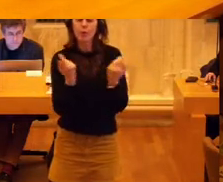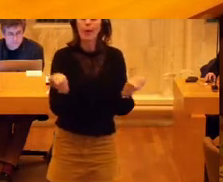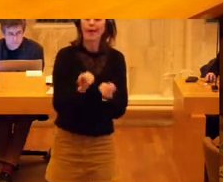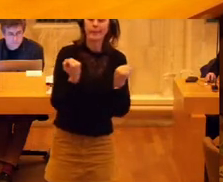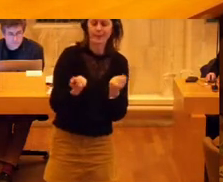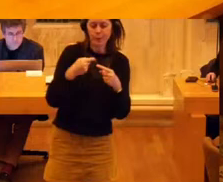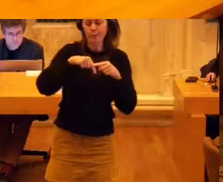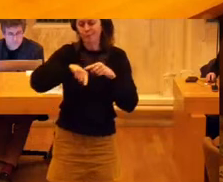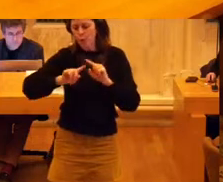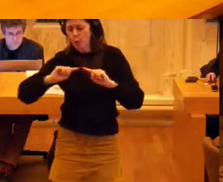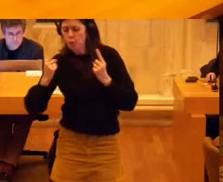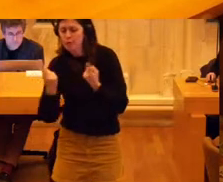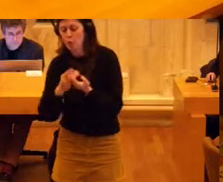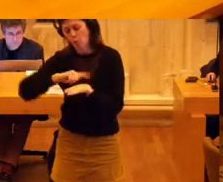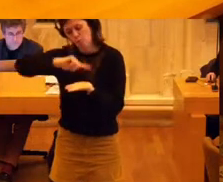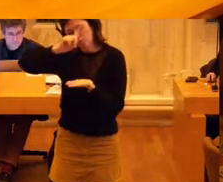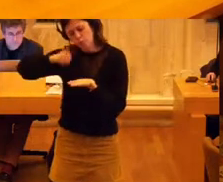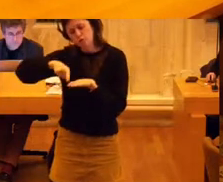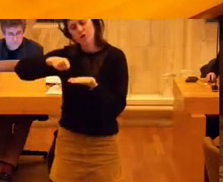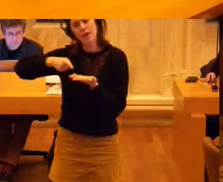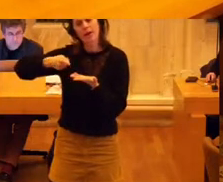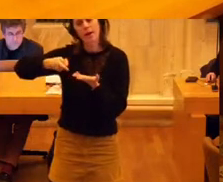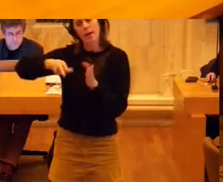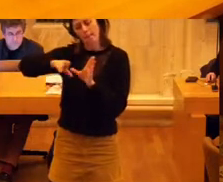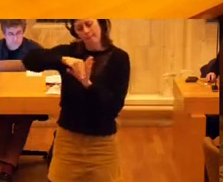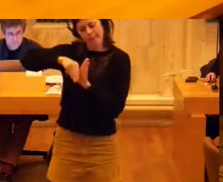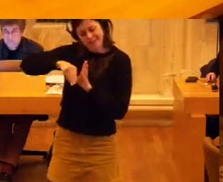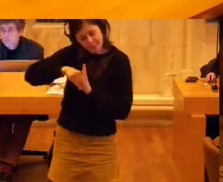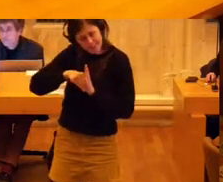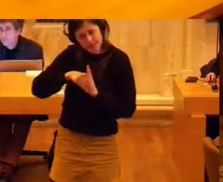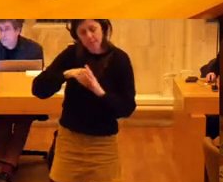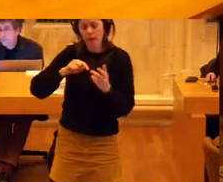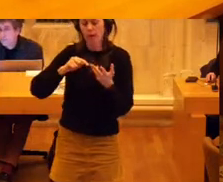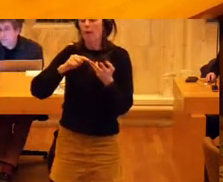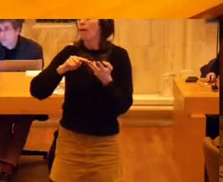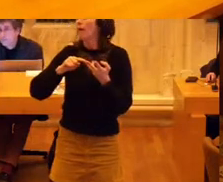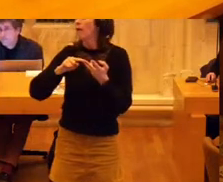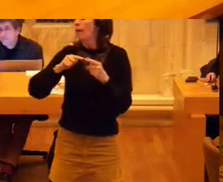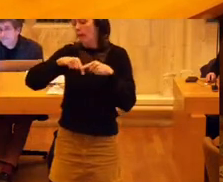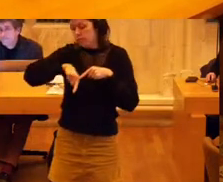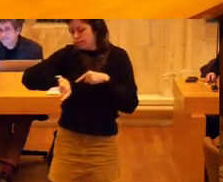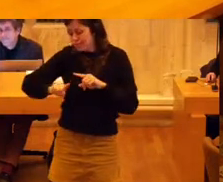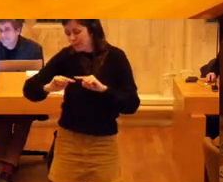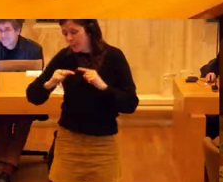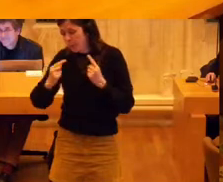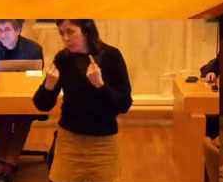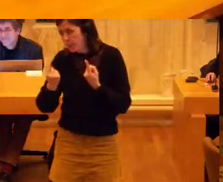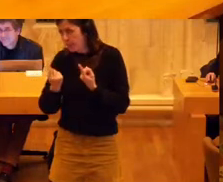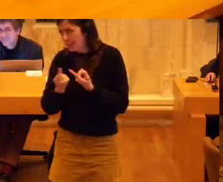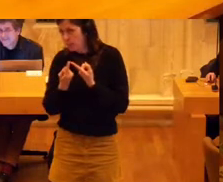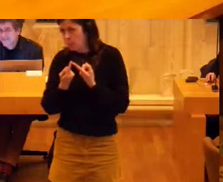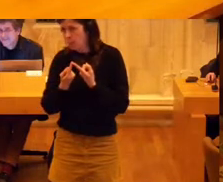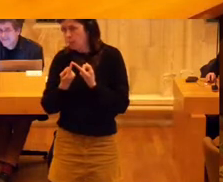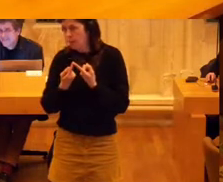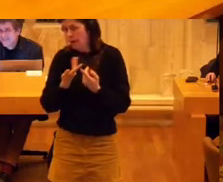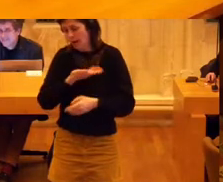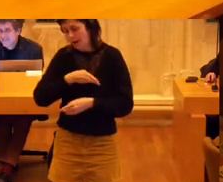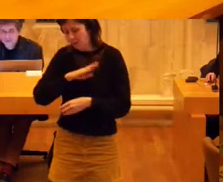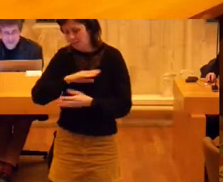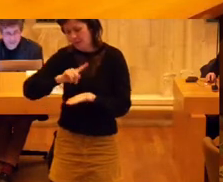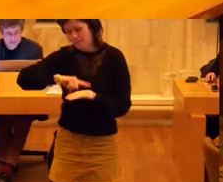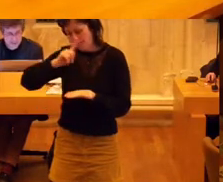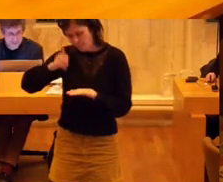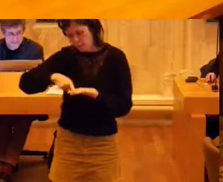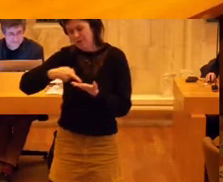budget participatif qui continue donc à suivre les réalisations des budgets participatifs. Et on aura aussi une commission en charge du